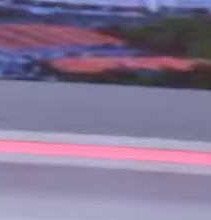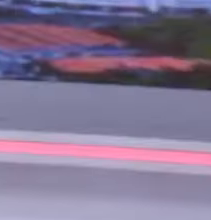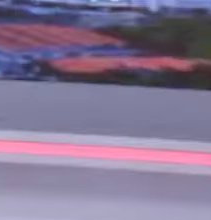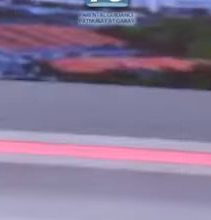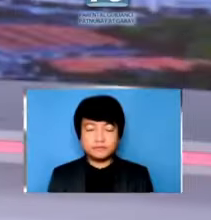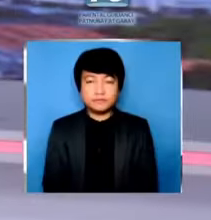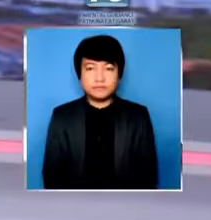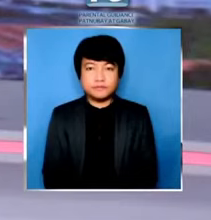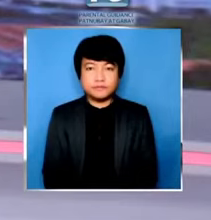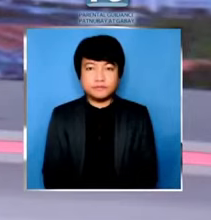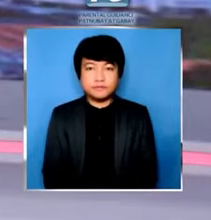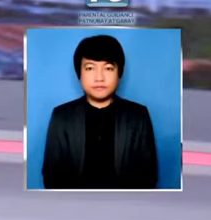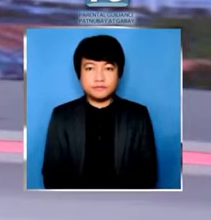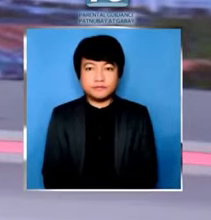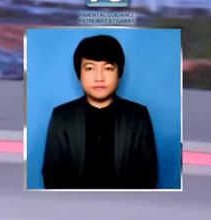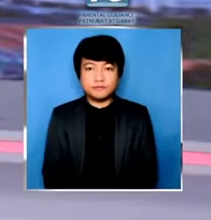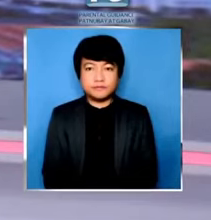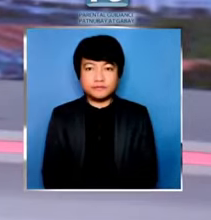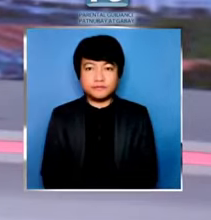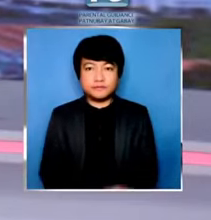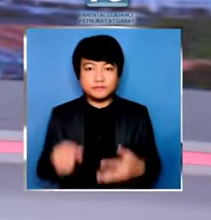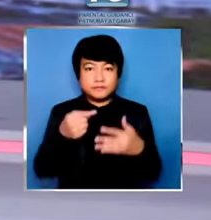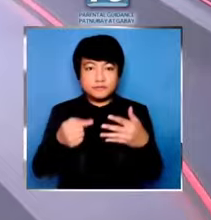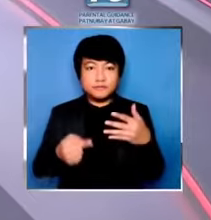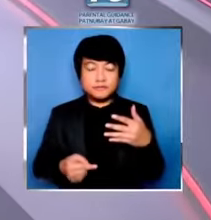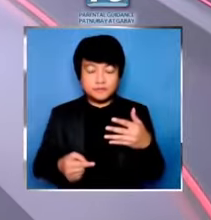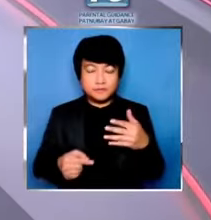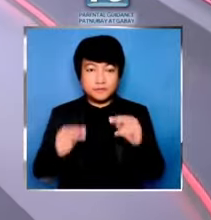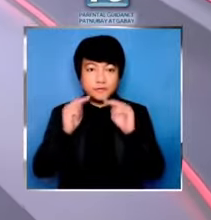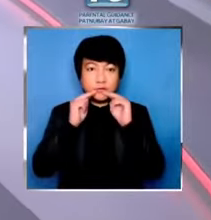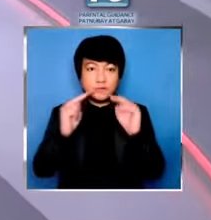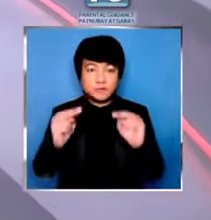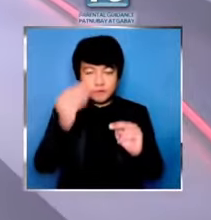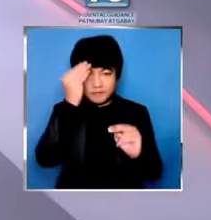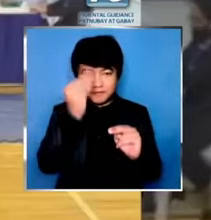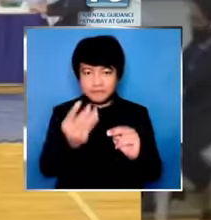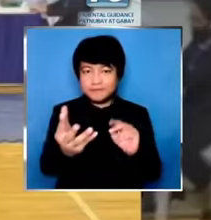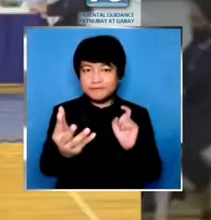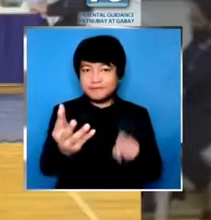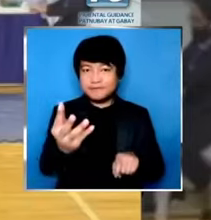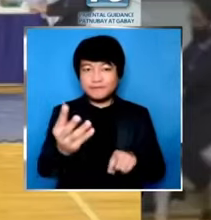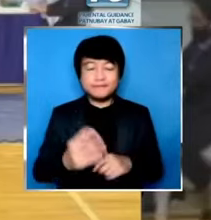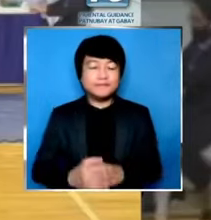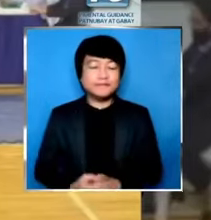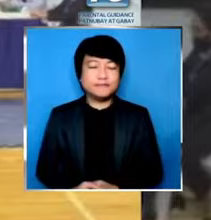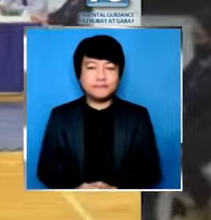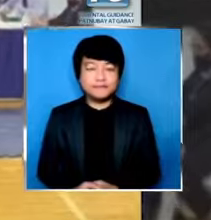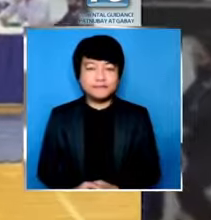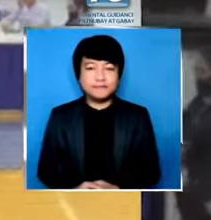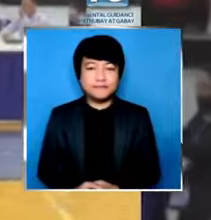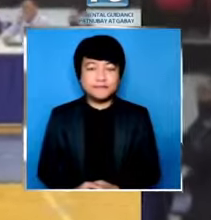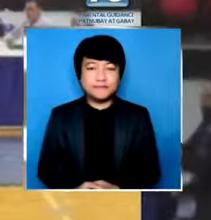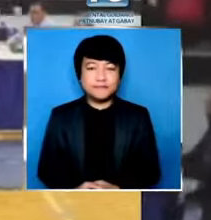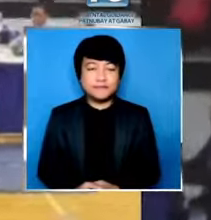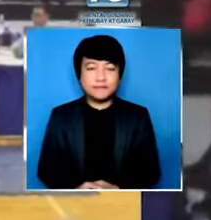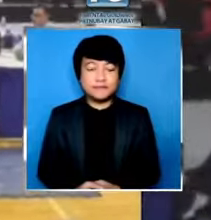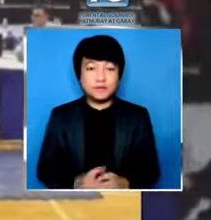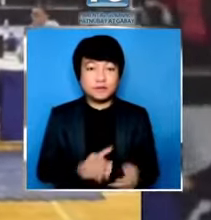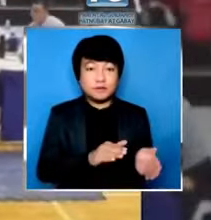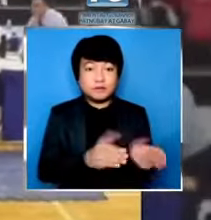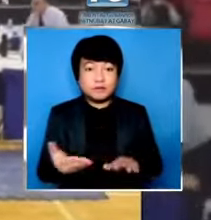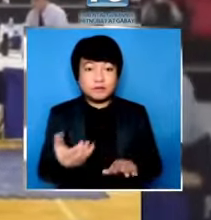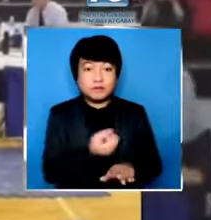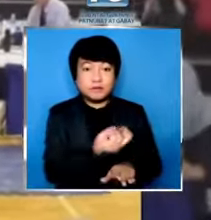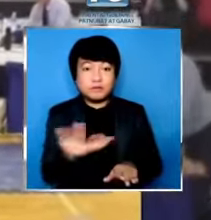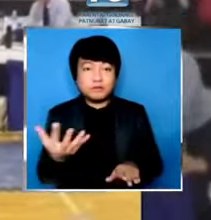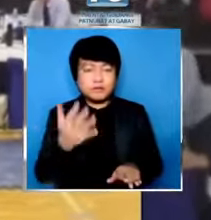Na ito na ang mga balita at kwentong dapat alam mo! Bilang na mga nasawi dahil sa pananalasa ng bagyong